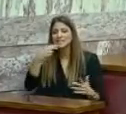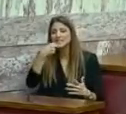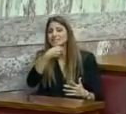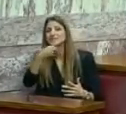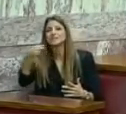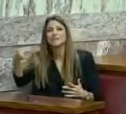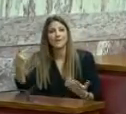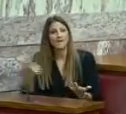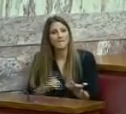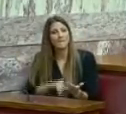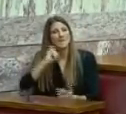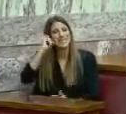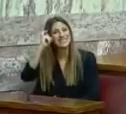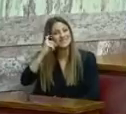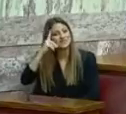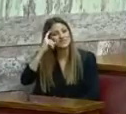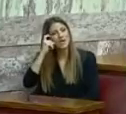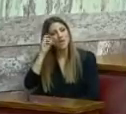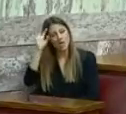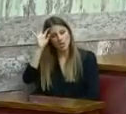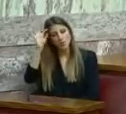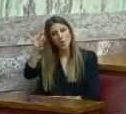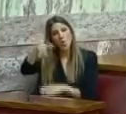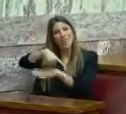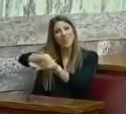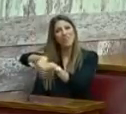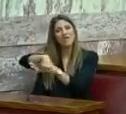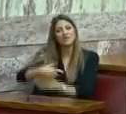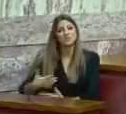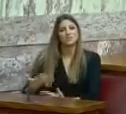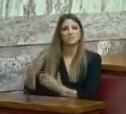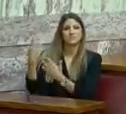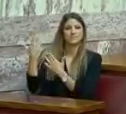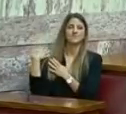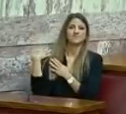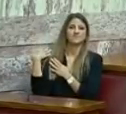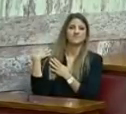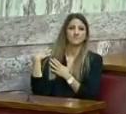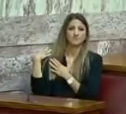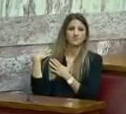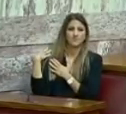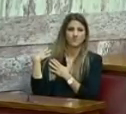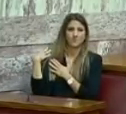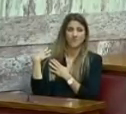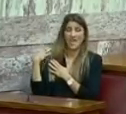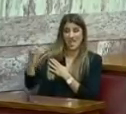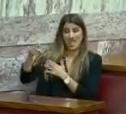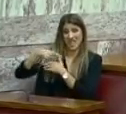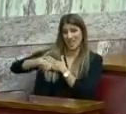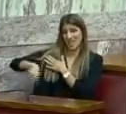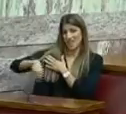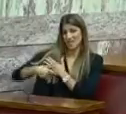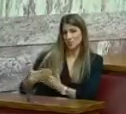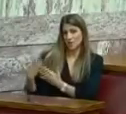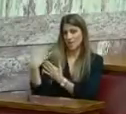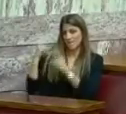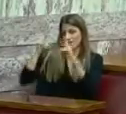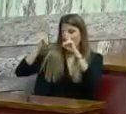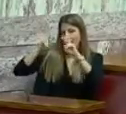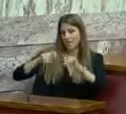αναθεωρήσουμε, ώστε η δικαιοσύνη να αναλαμβάνει τη δικαστική διερεύνηση και για τα πολιτικά πρόσωπα